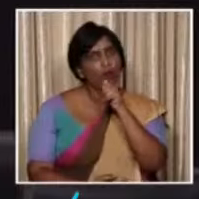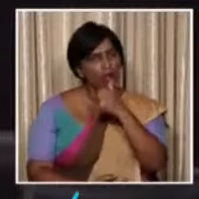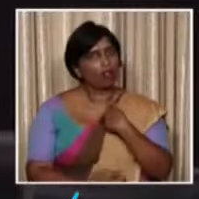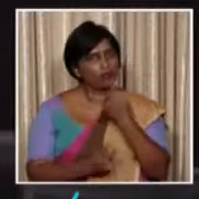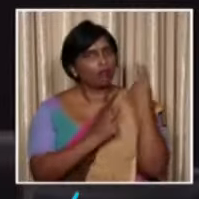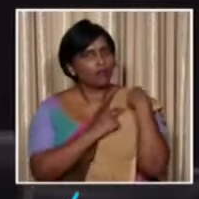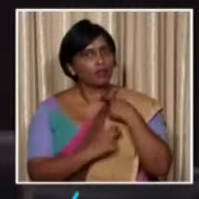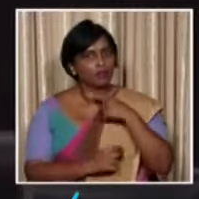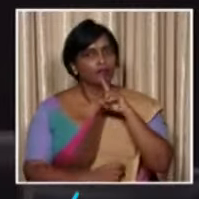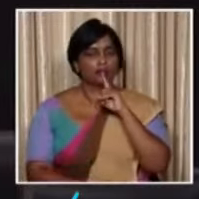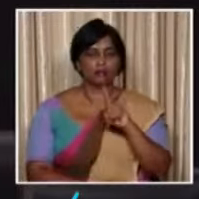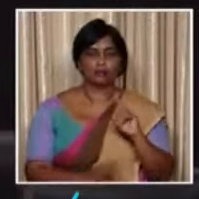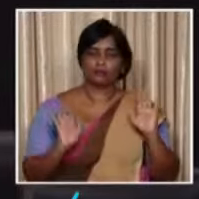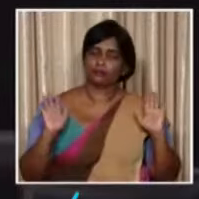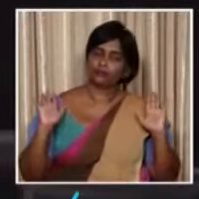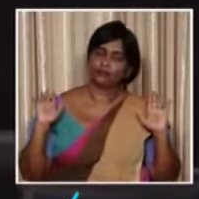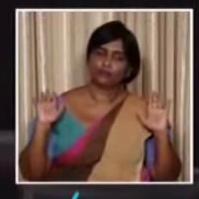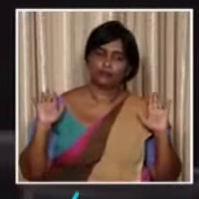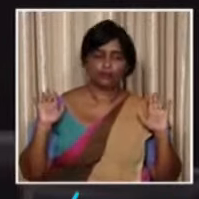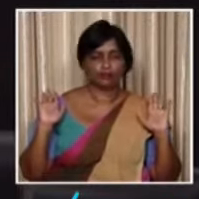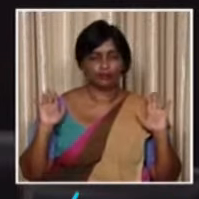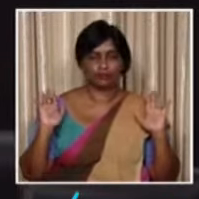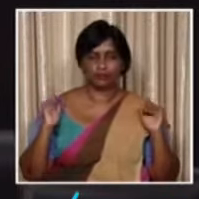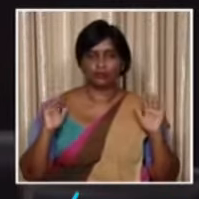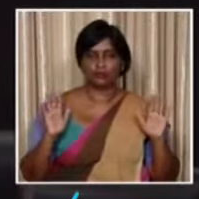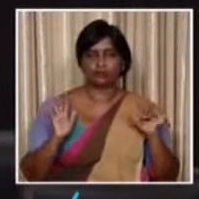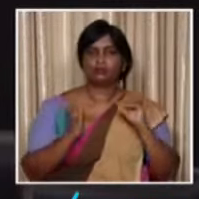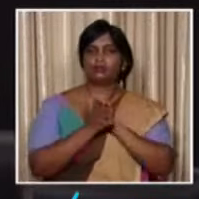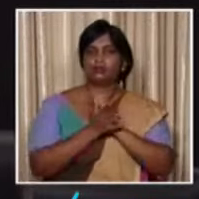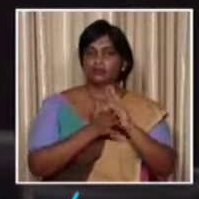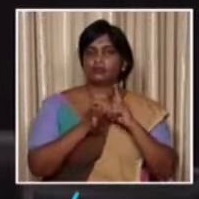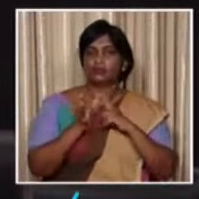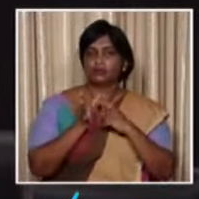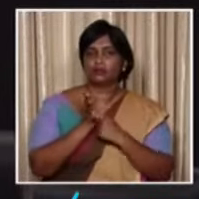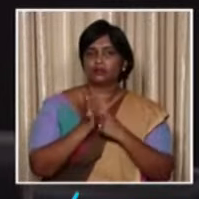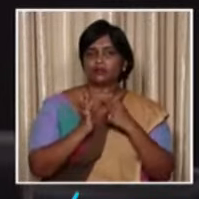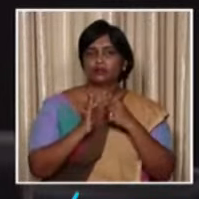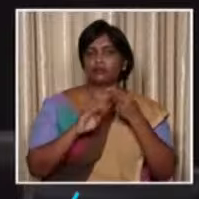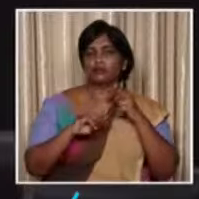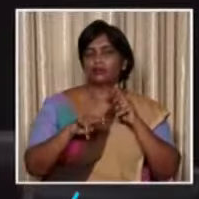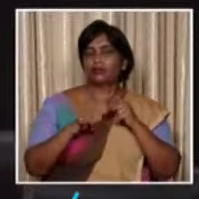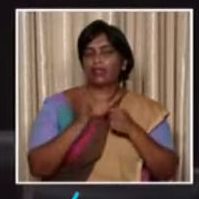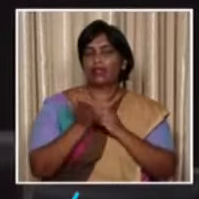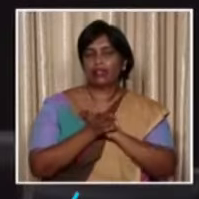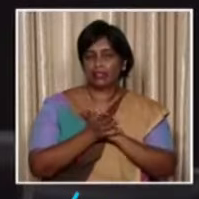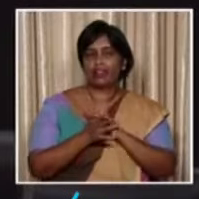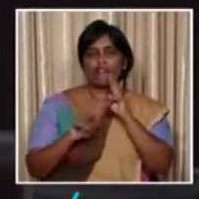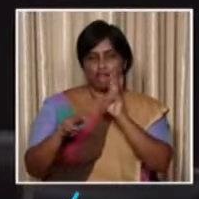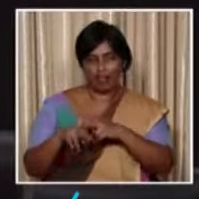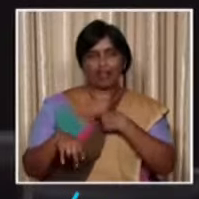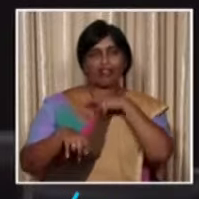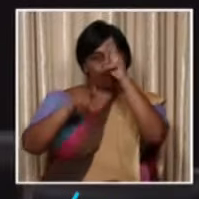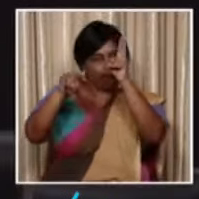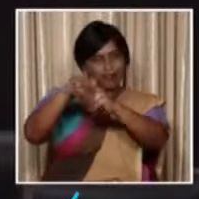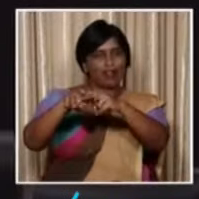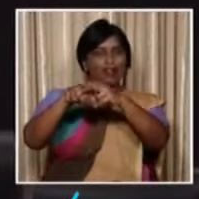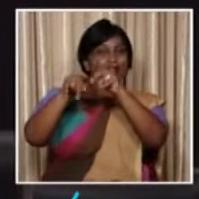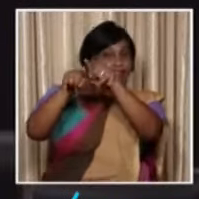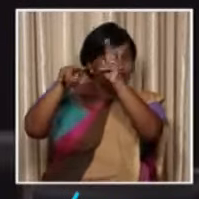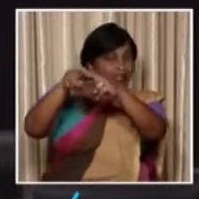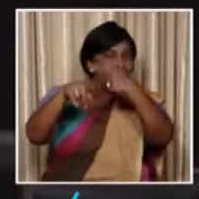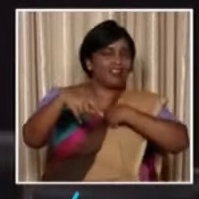මම මේක කියන්නේ කියලා හරි හරි චරිත් කියන්නේ අපේ මිත්‍රයෙක් එතුමාගේත් මිත්‍රයෙක් එතුමාගෙන් මම